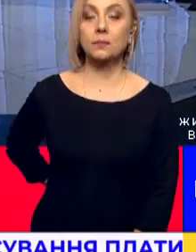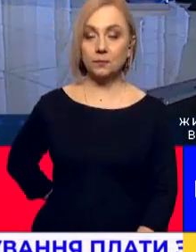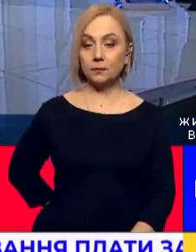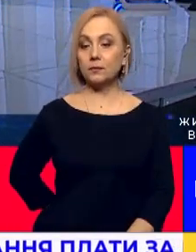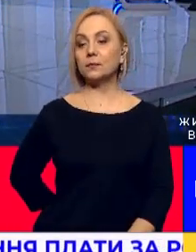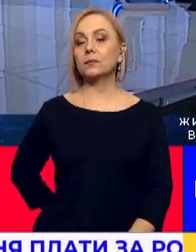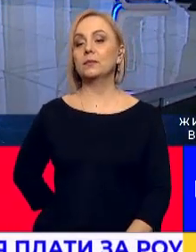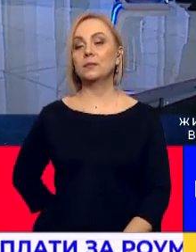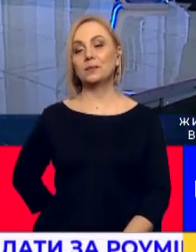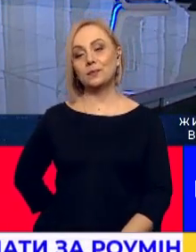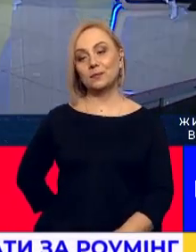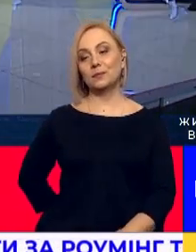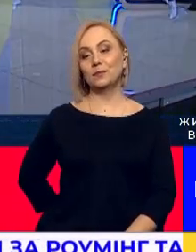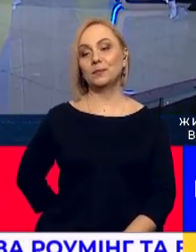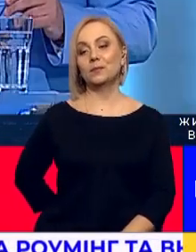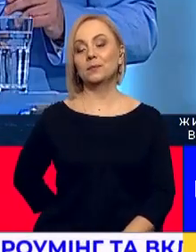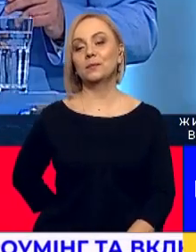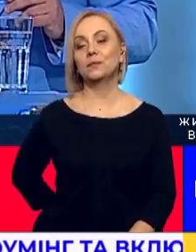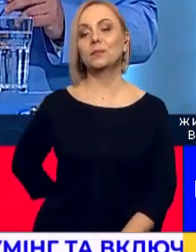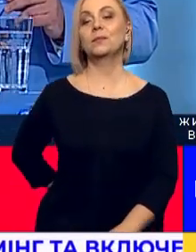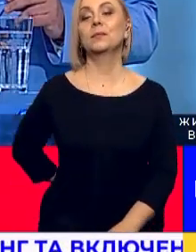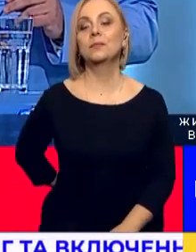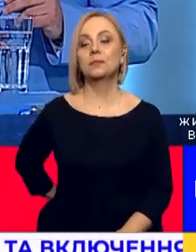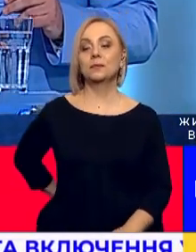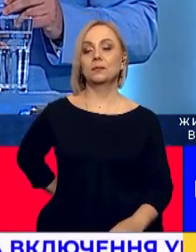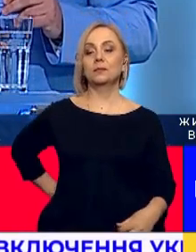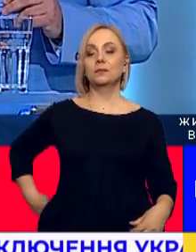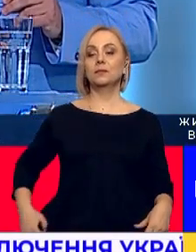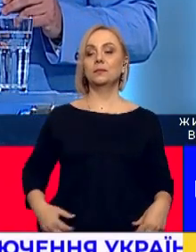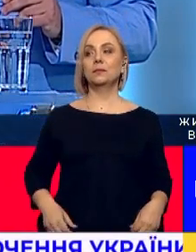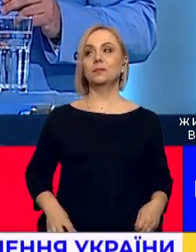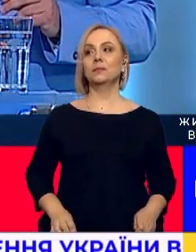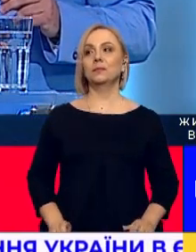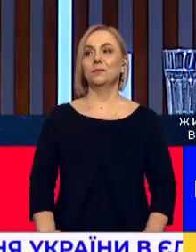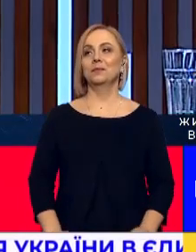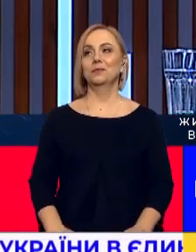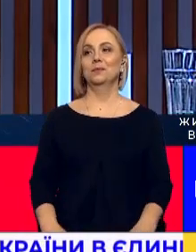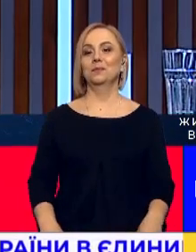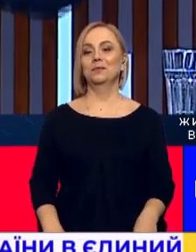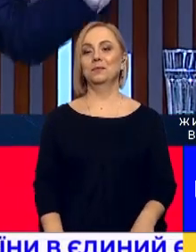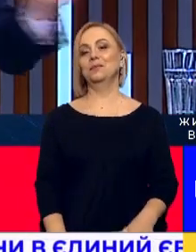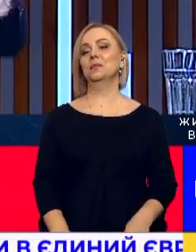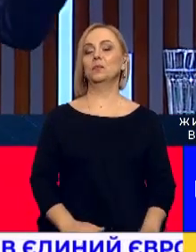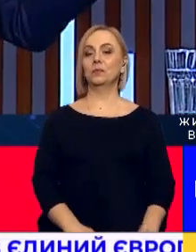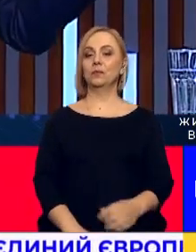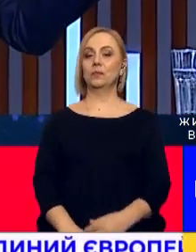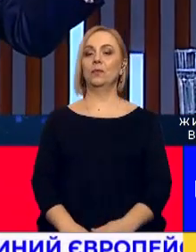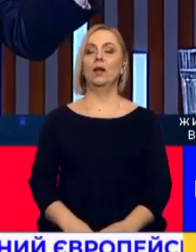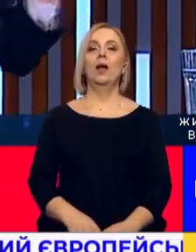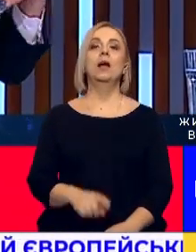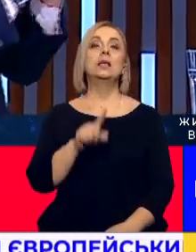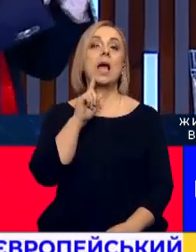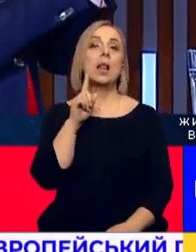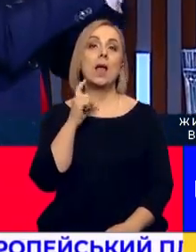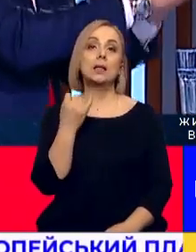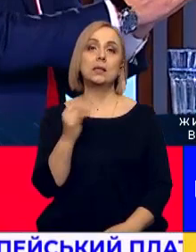він втратив довіру від українців. Тому я ще раз повертаючись до виступу сьогодні, що в парламенті. Він багато говорив цікавих